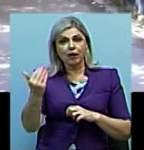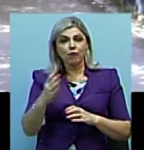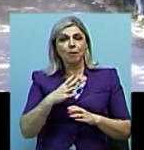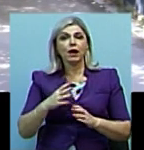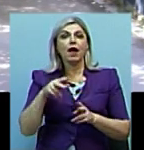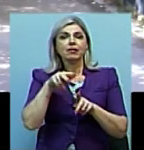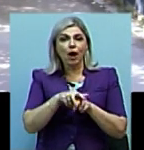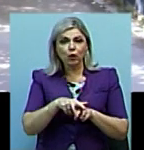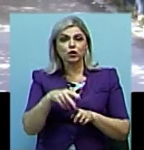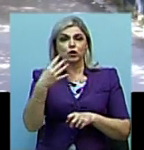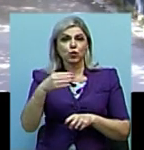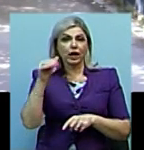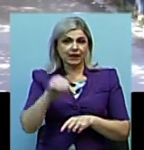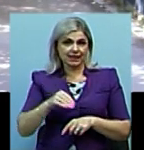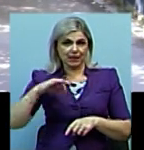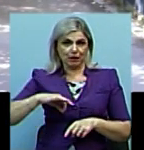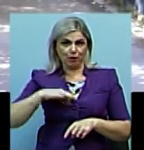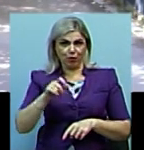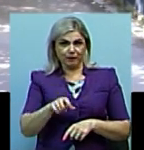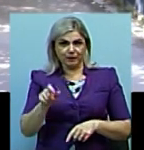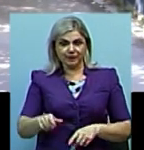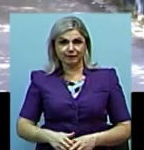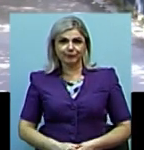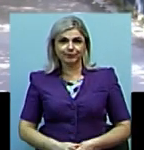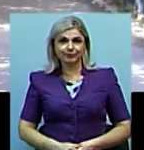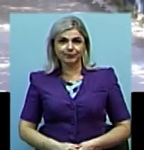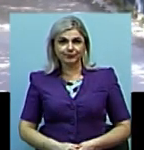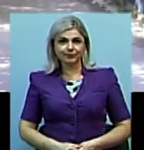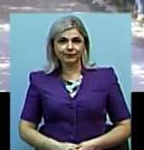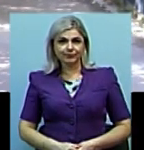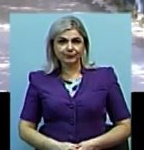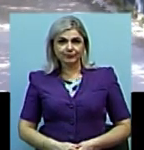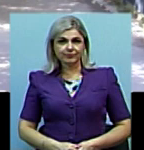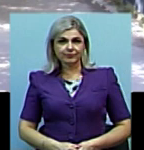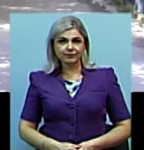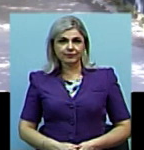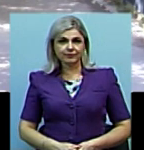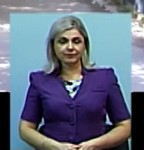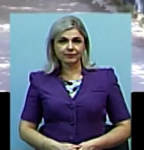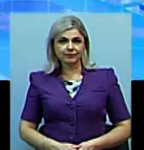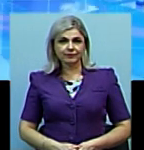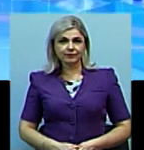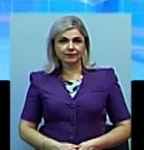40 тисяч користувачів. Вікторія Чернявська, Юлія Кускова, телевізійні новини Миколаївщини.